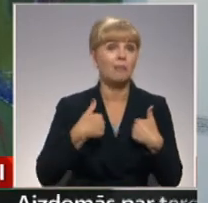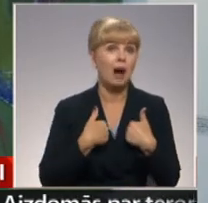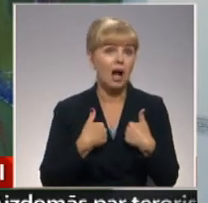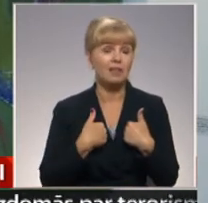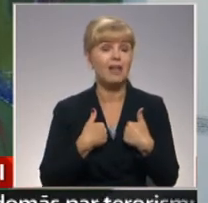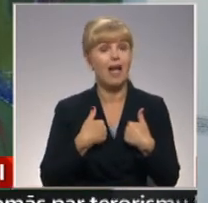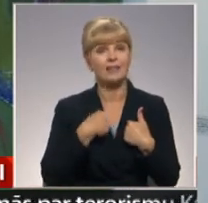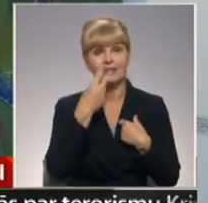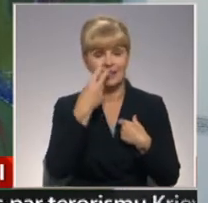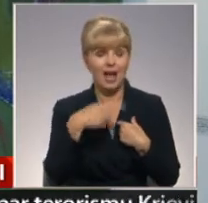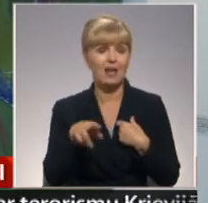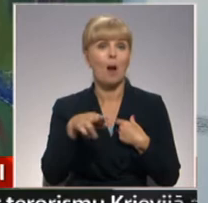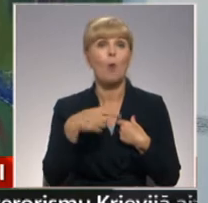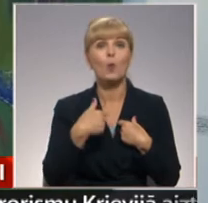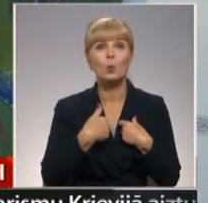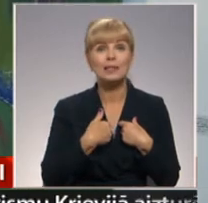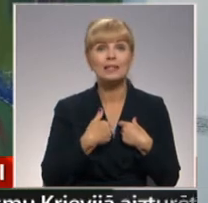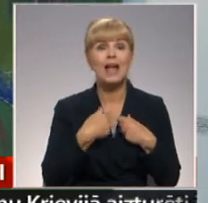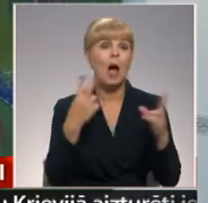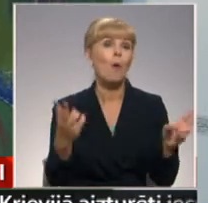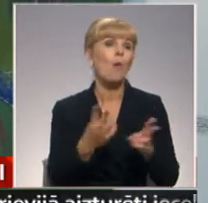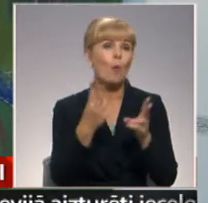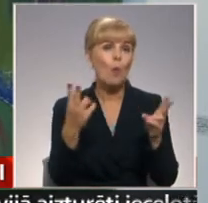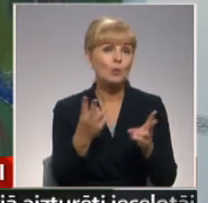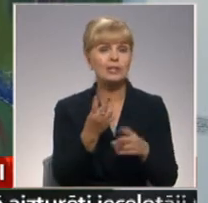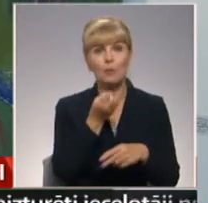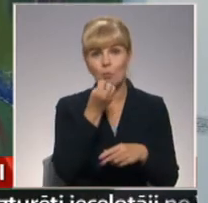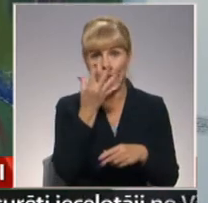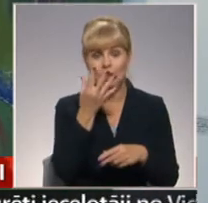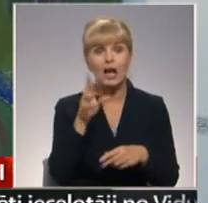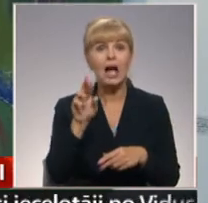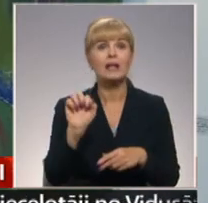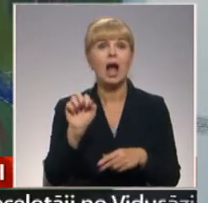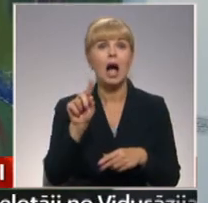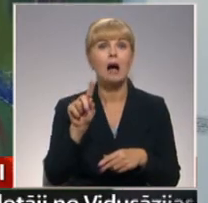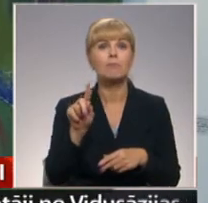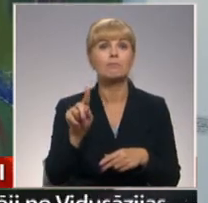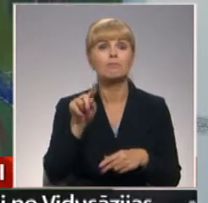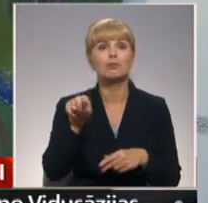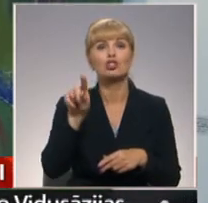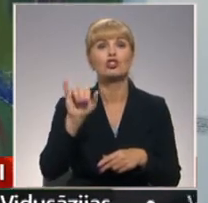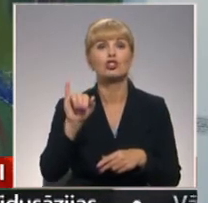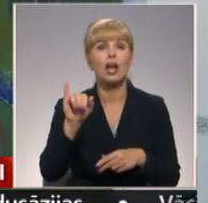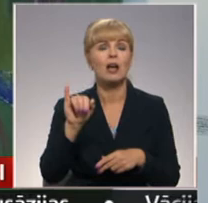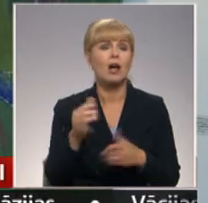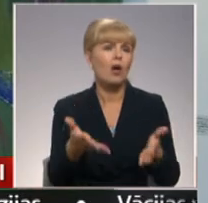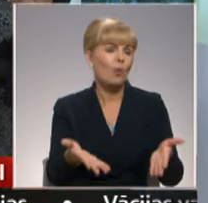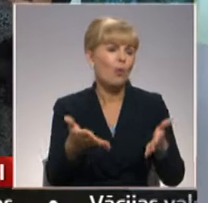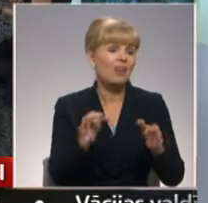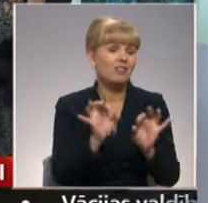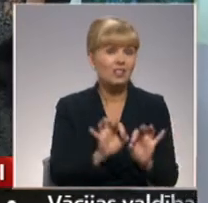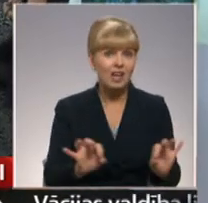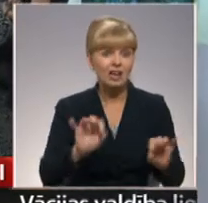atkal ieraudzēju, ka ir tās ugunspuķis, rapši, tas ir tik koši, tik